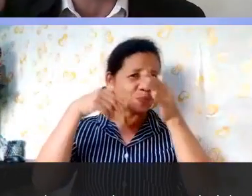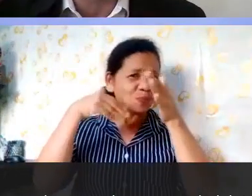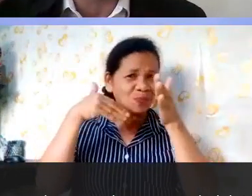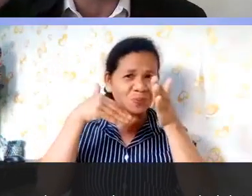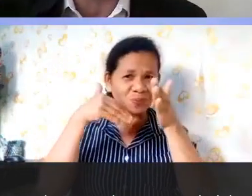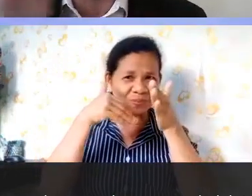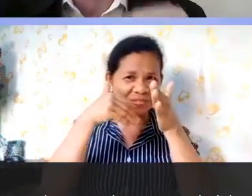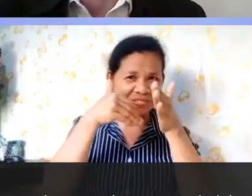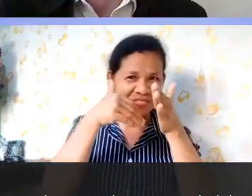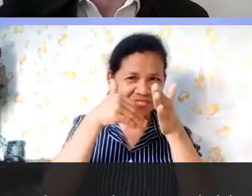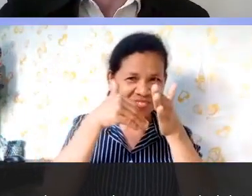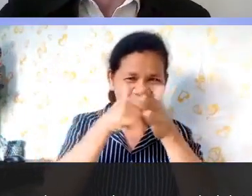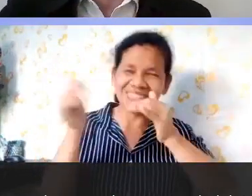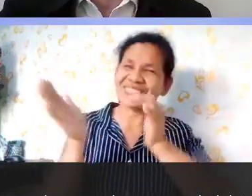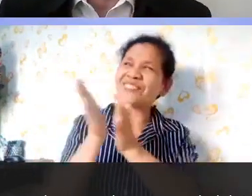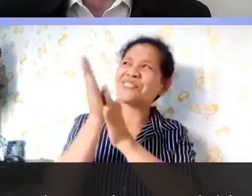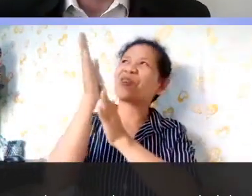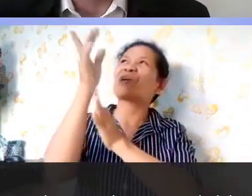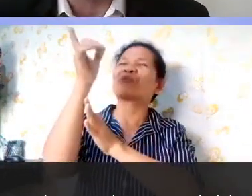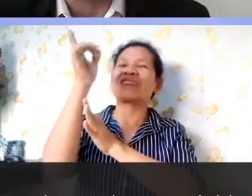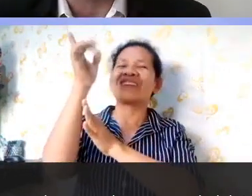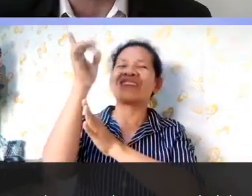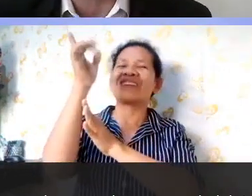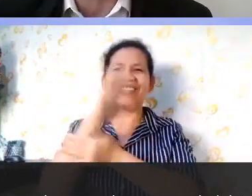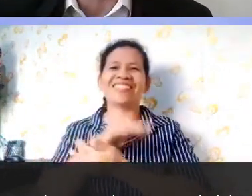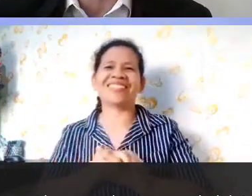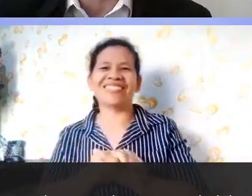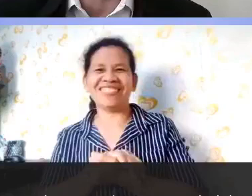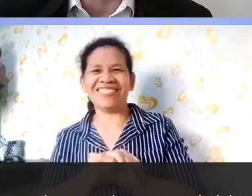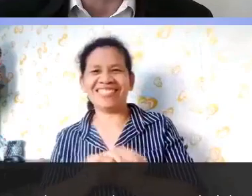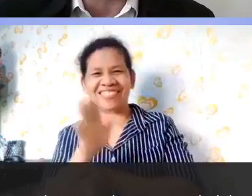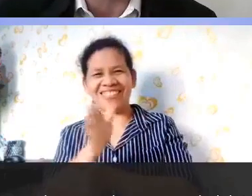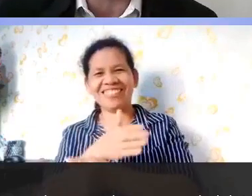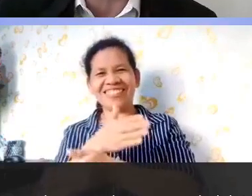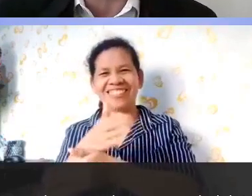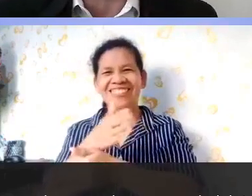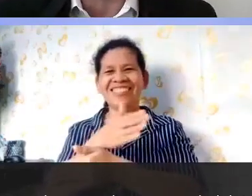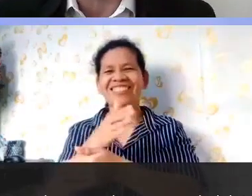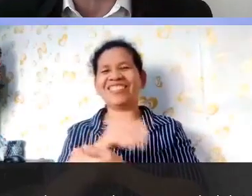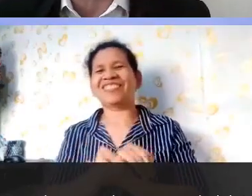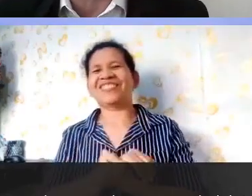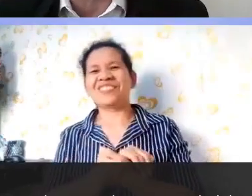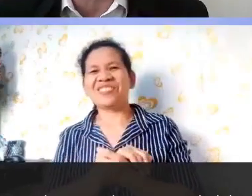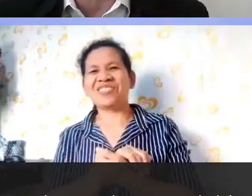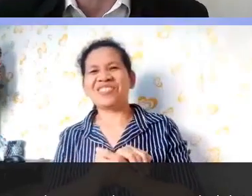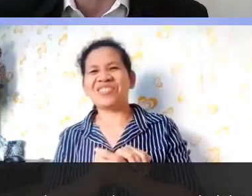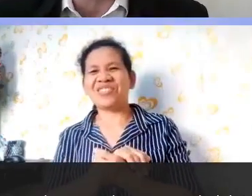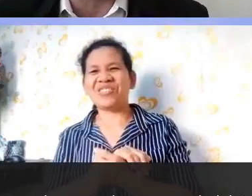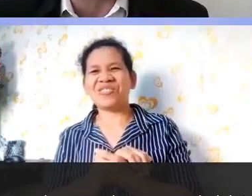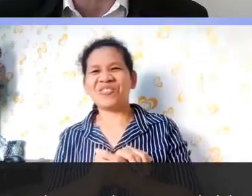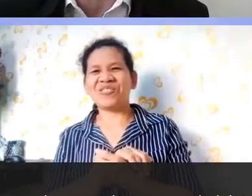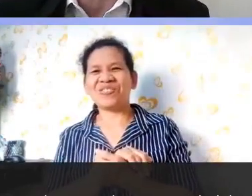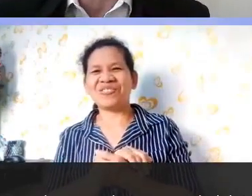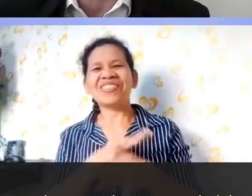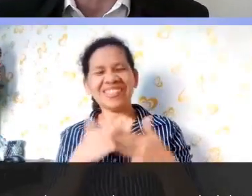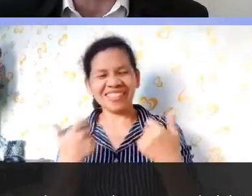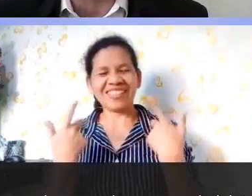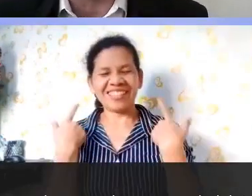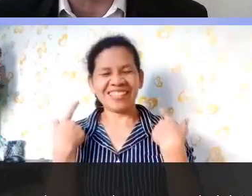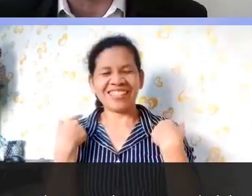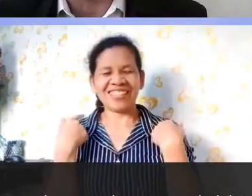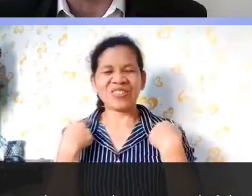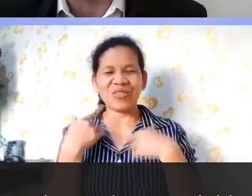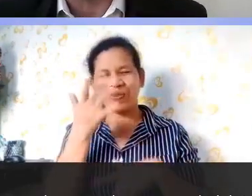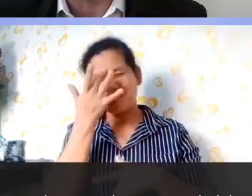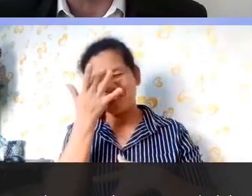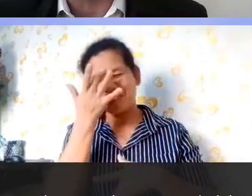na, purihin ang Diyos. Salamat at ito mo, kahit kayo ay nagpapagaling, ay nakakaawit pa kayo